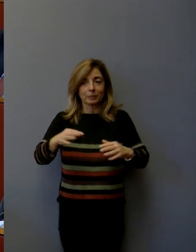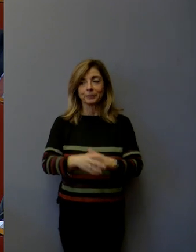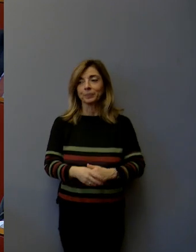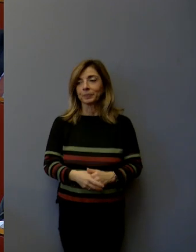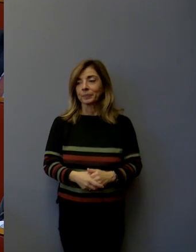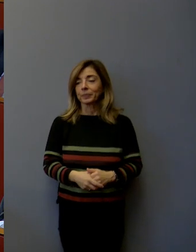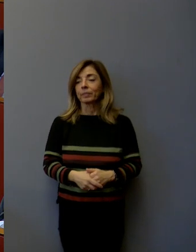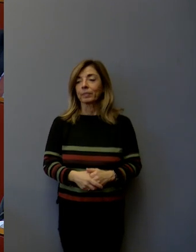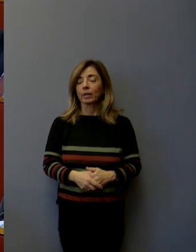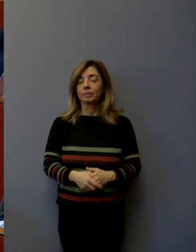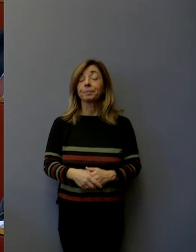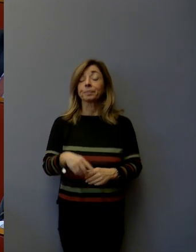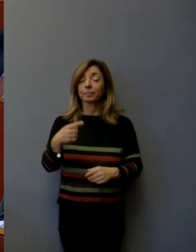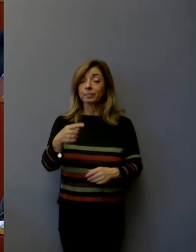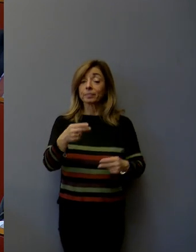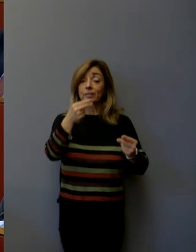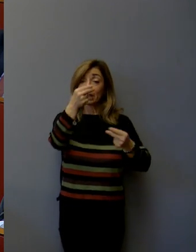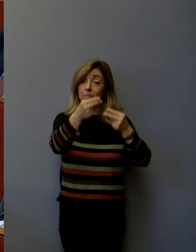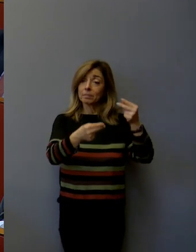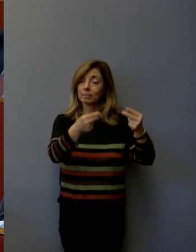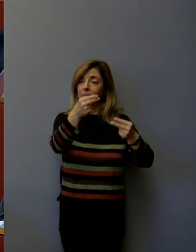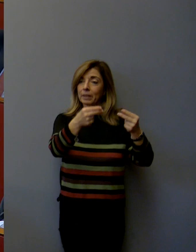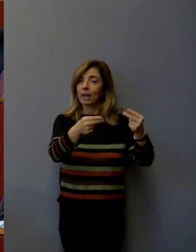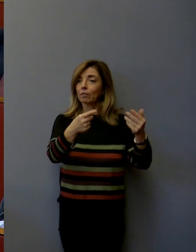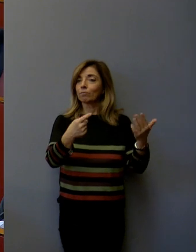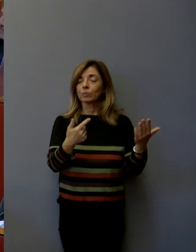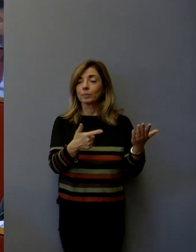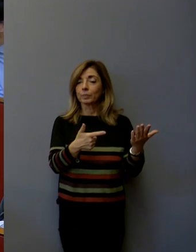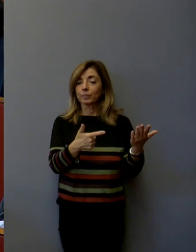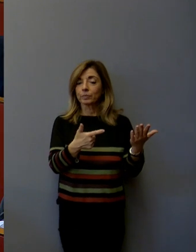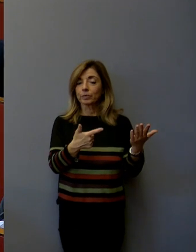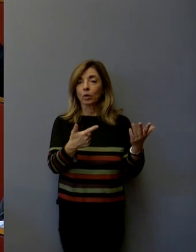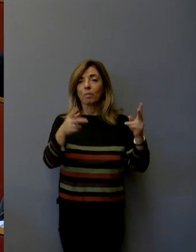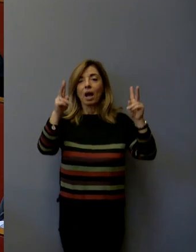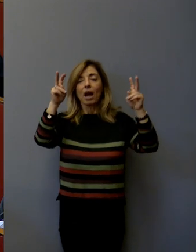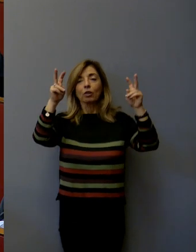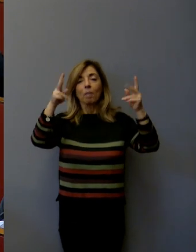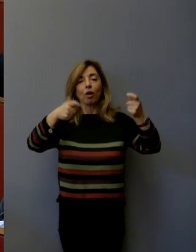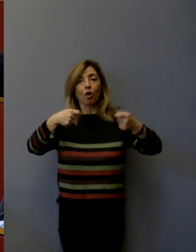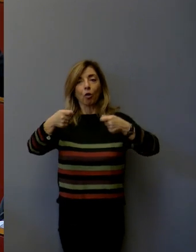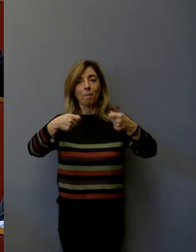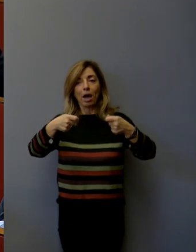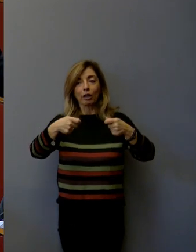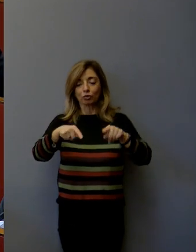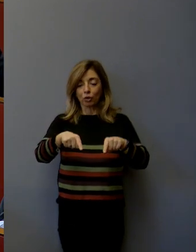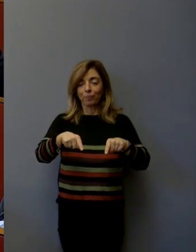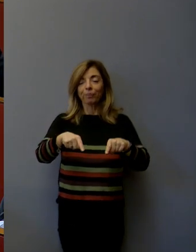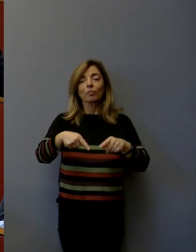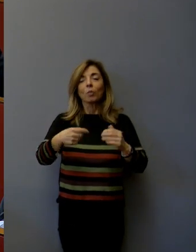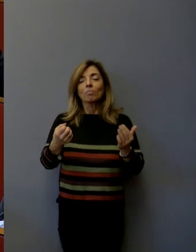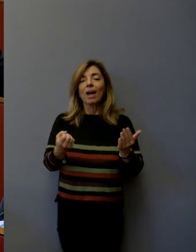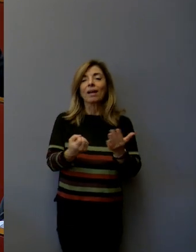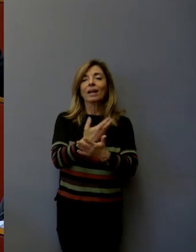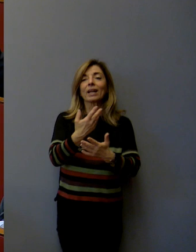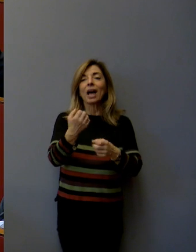tiene conto questo bilancio Eravamo rimasti al tema del Commercio che non crea posti di lavoro buoni